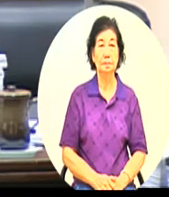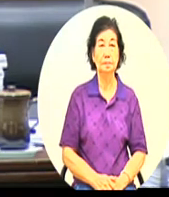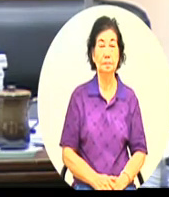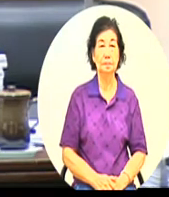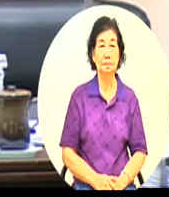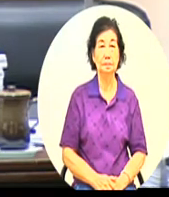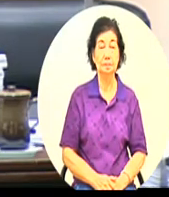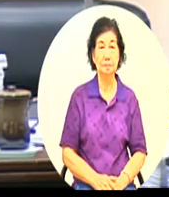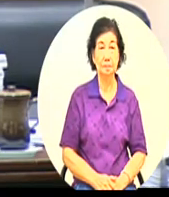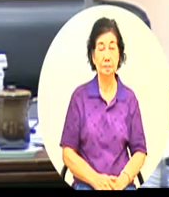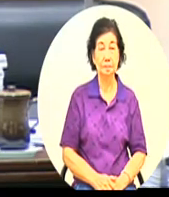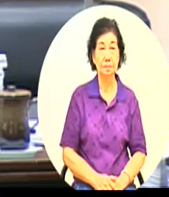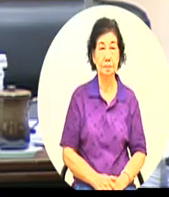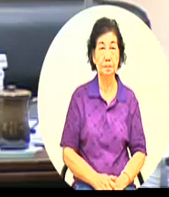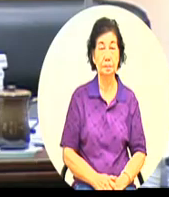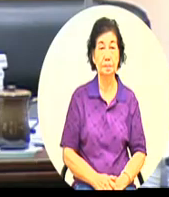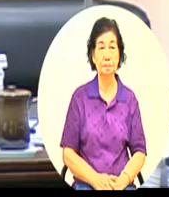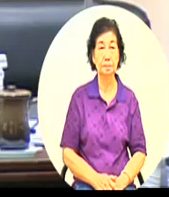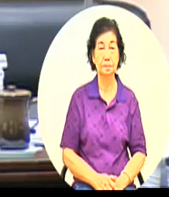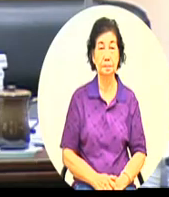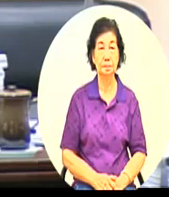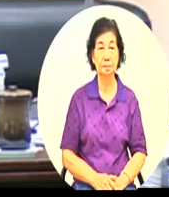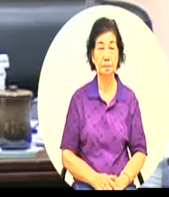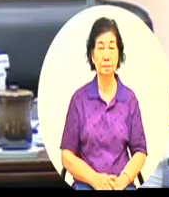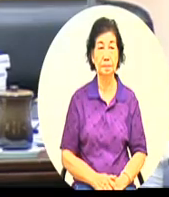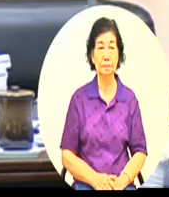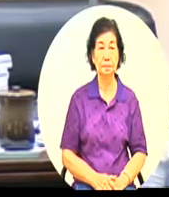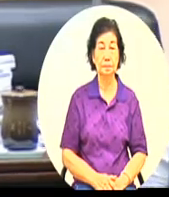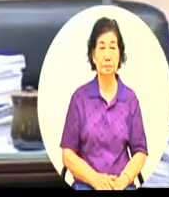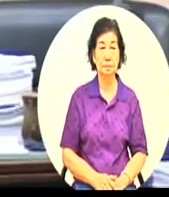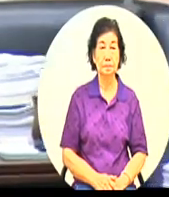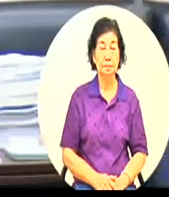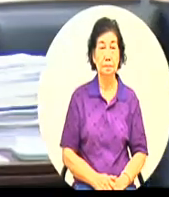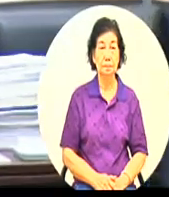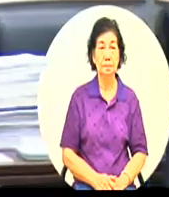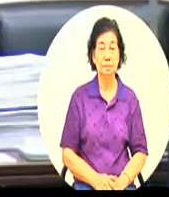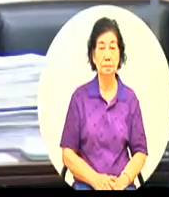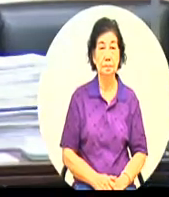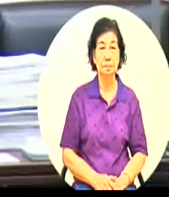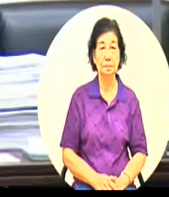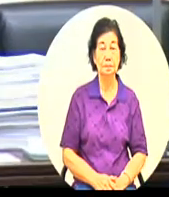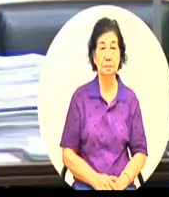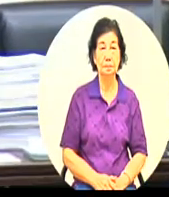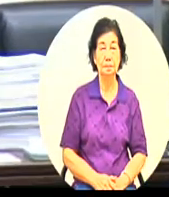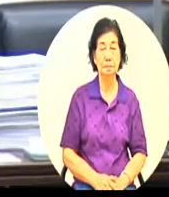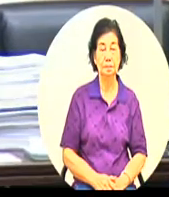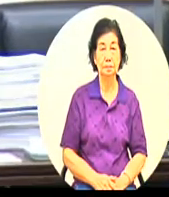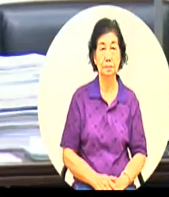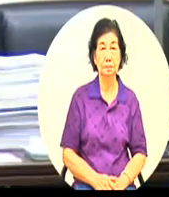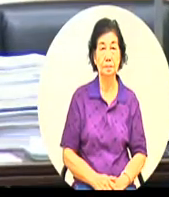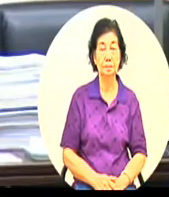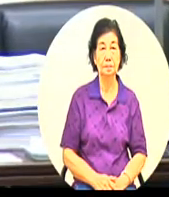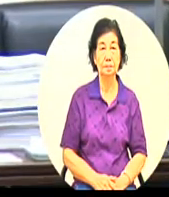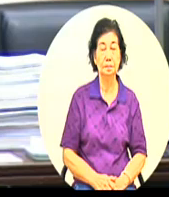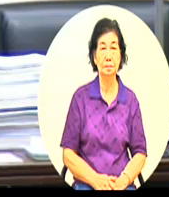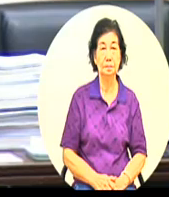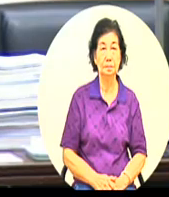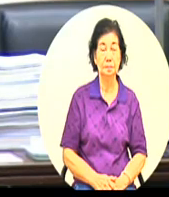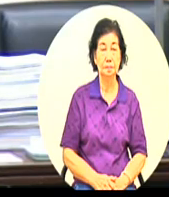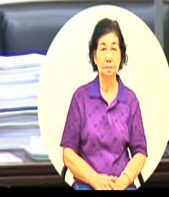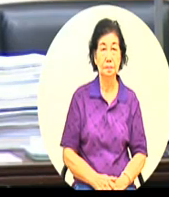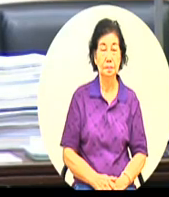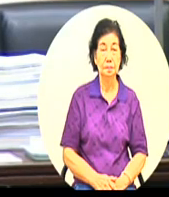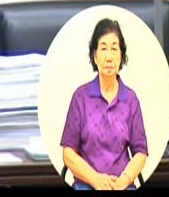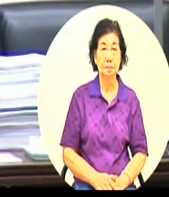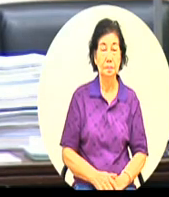陈抗筑起铁巨马城墙，包得像堡垒一般，带刺的巨马把民众隔绝在外。 仔细看到这边呢，非